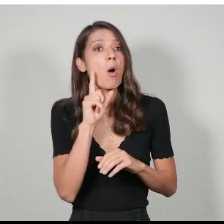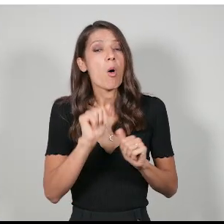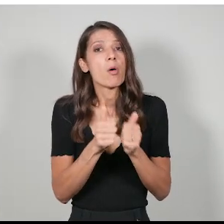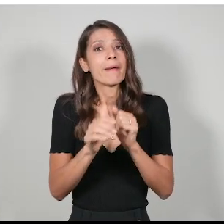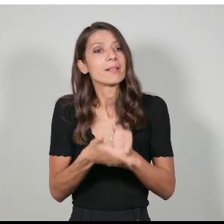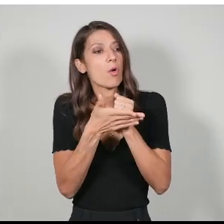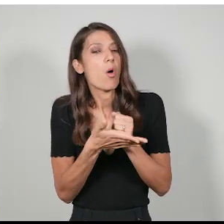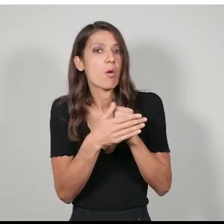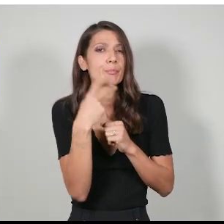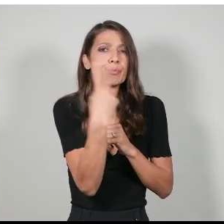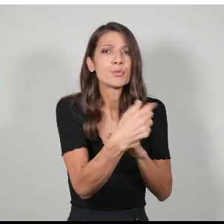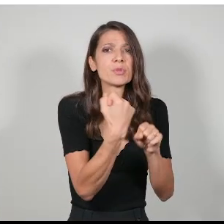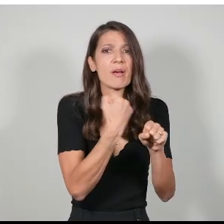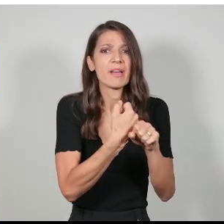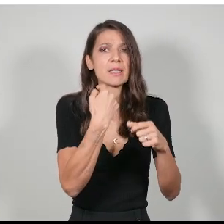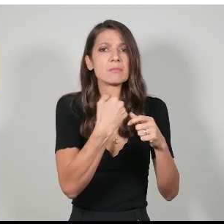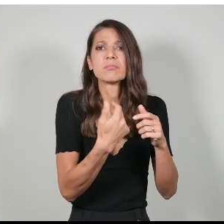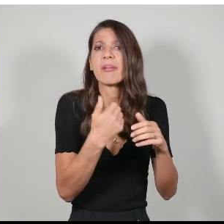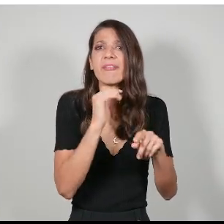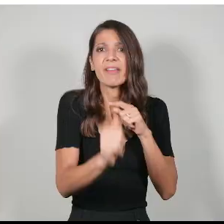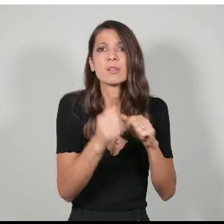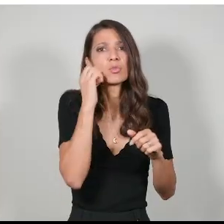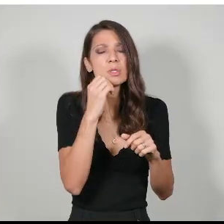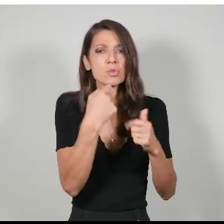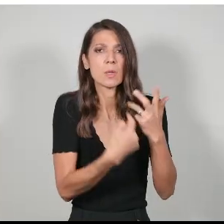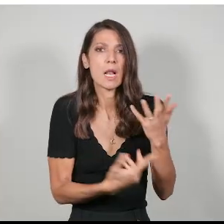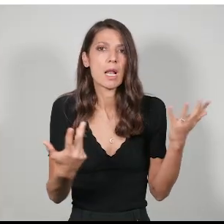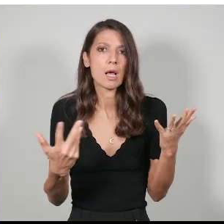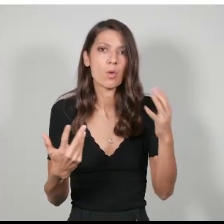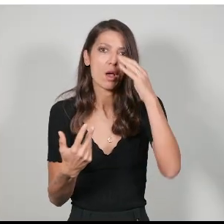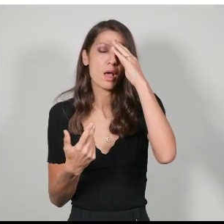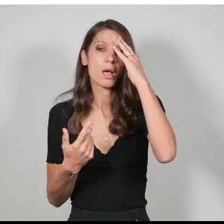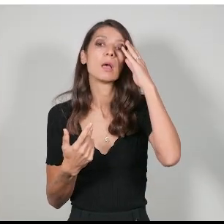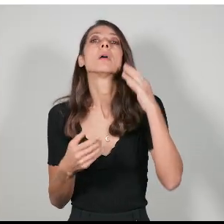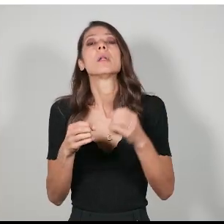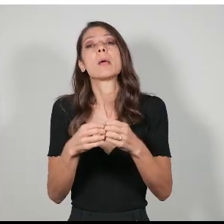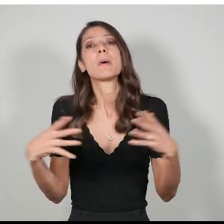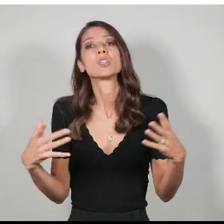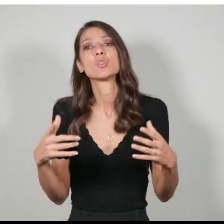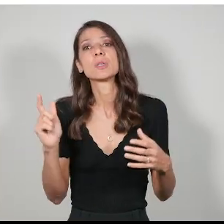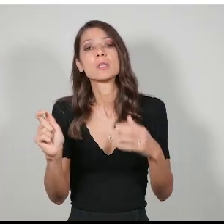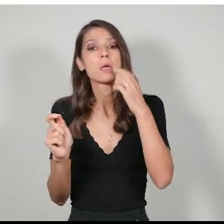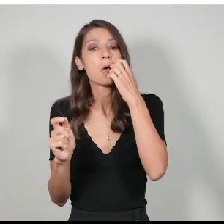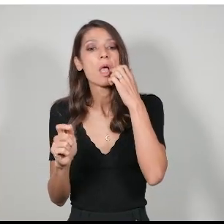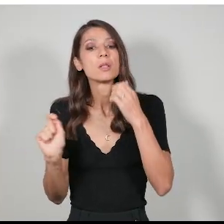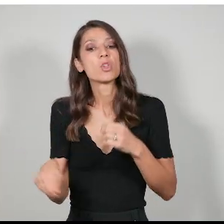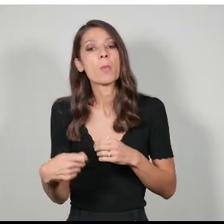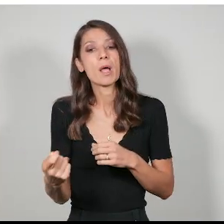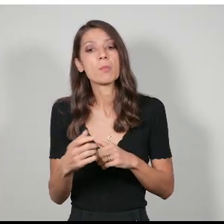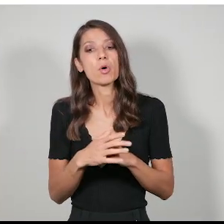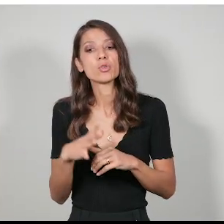avez défini différents types d'aides. La majorité des aidants participent à 10 sur les 15 aides que vous avez positionnées.